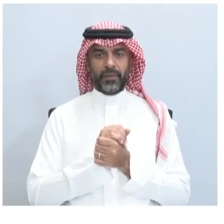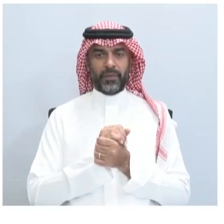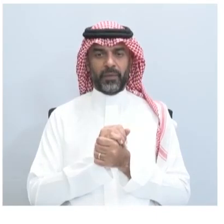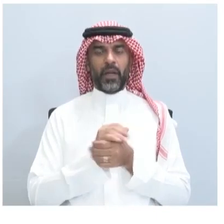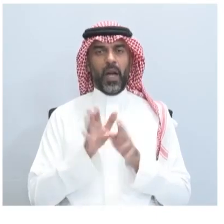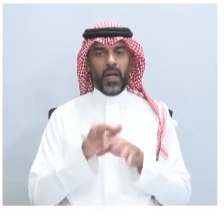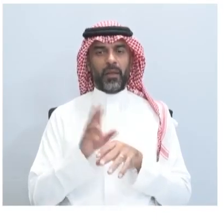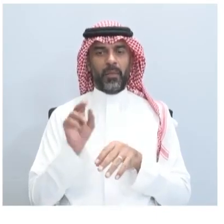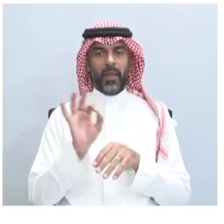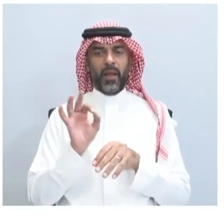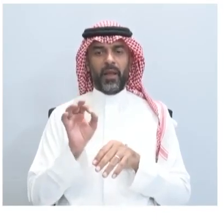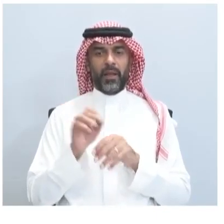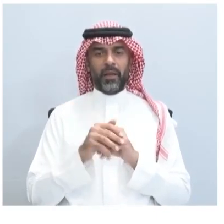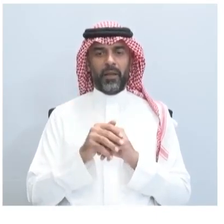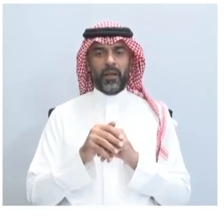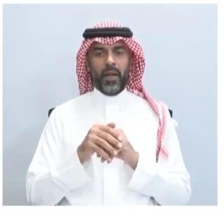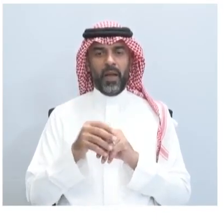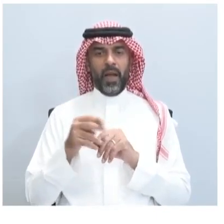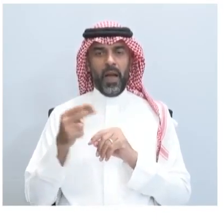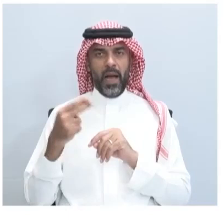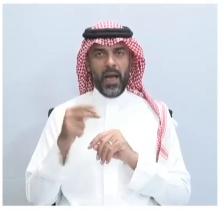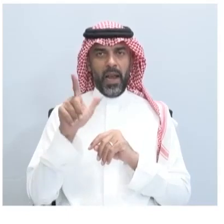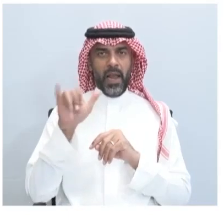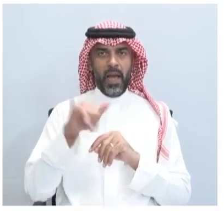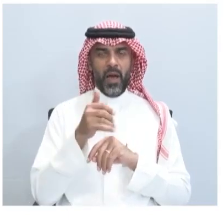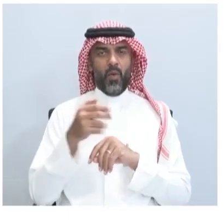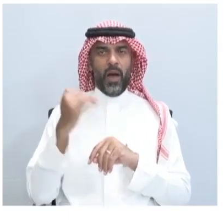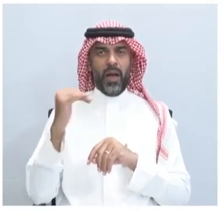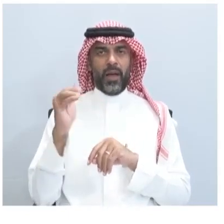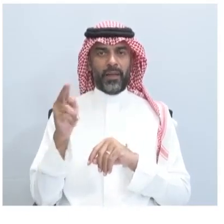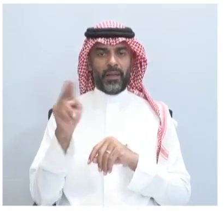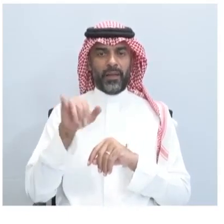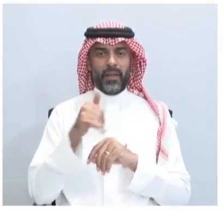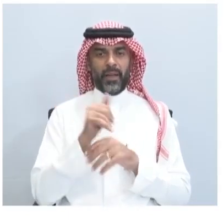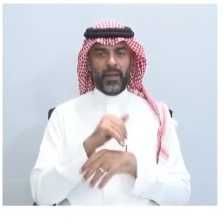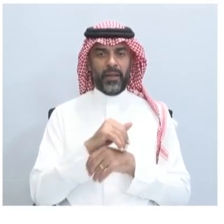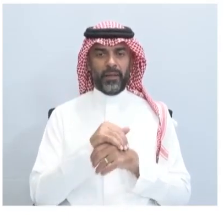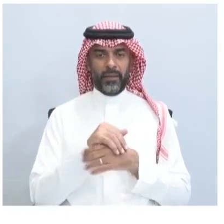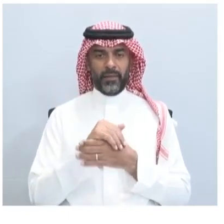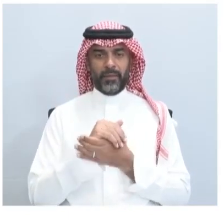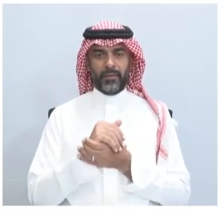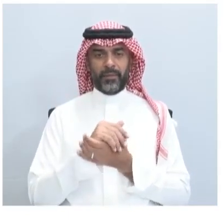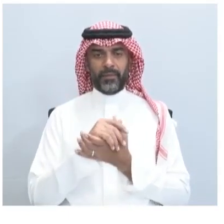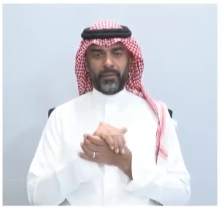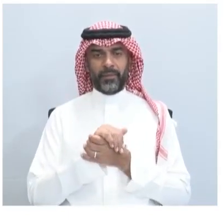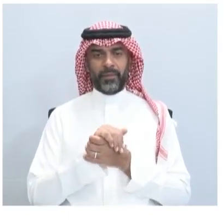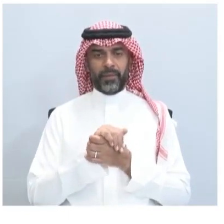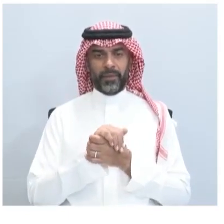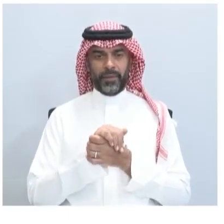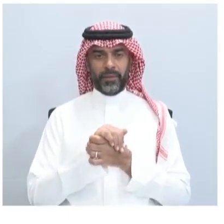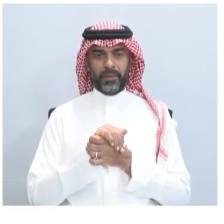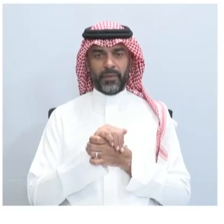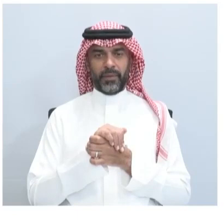على وحتى فالالف المتطرفه في الى وعلى وحتى اذا اتصلت بها